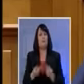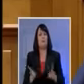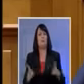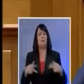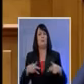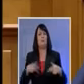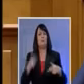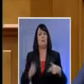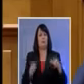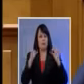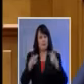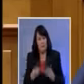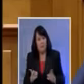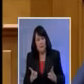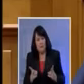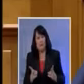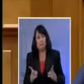κυβερνήσεών σας